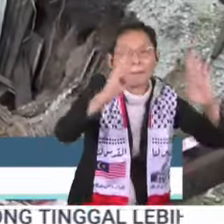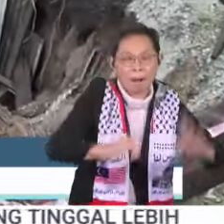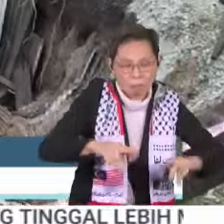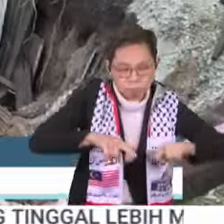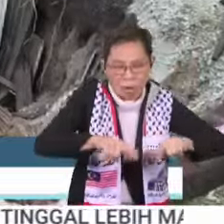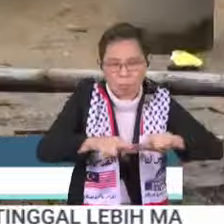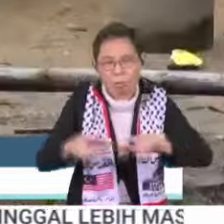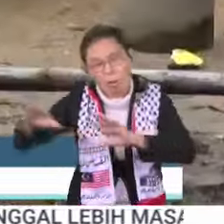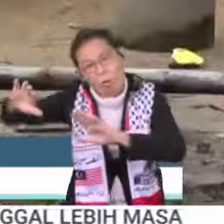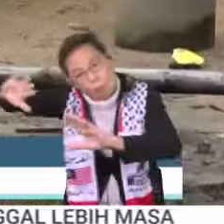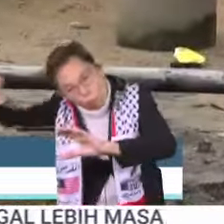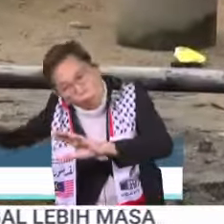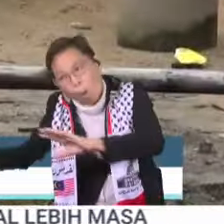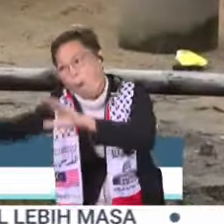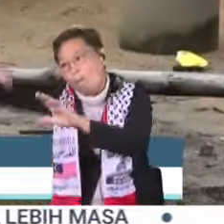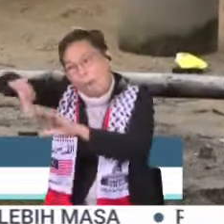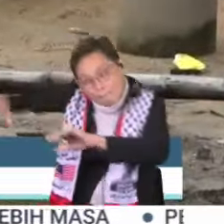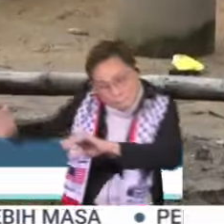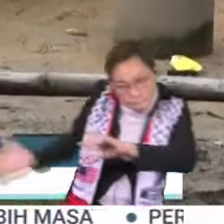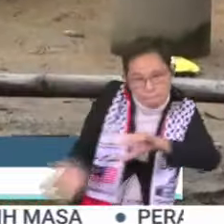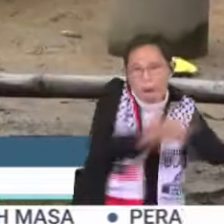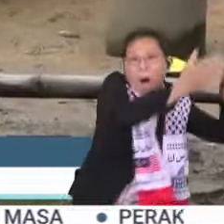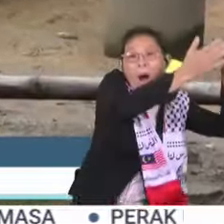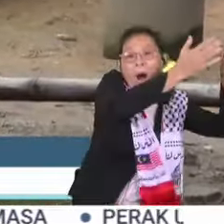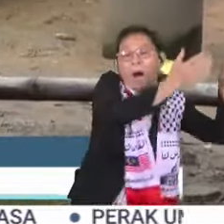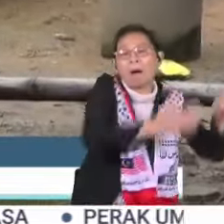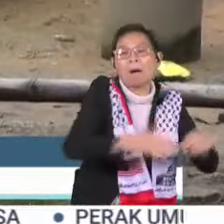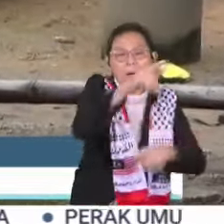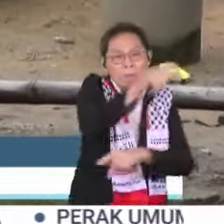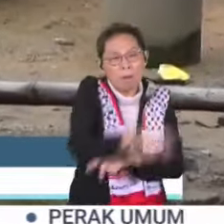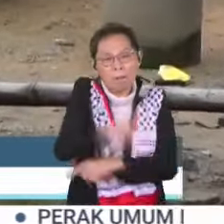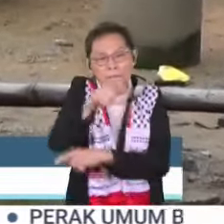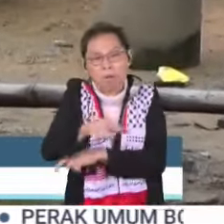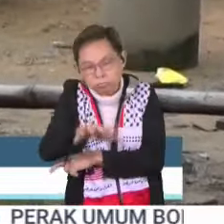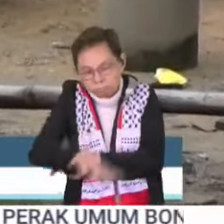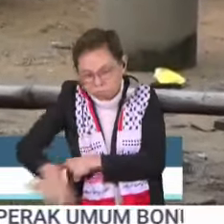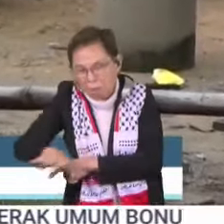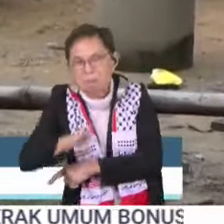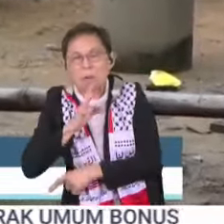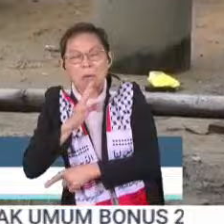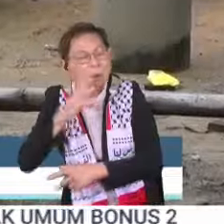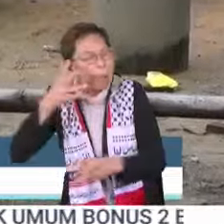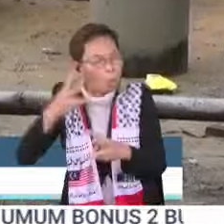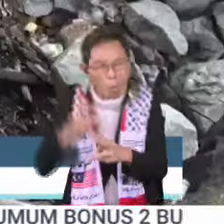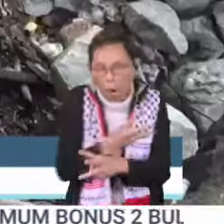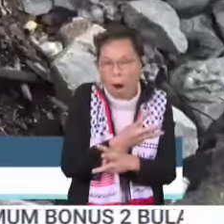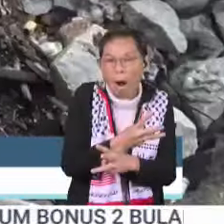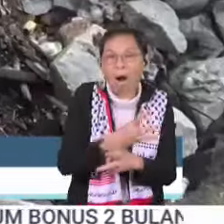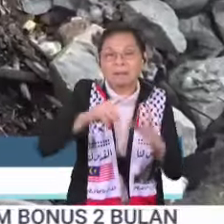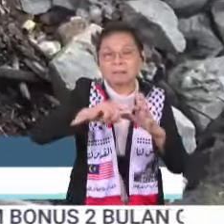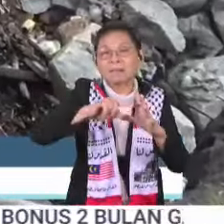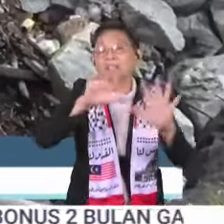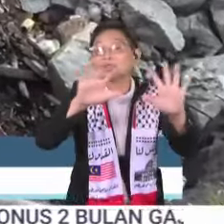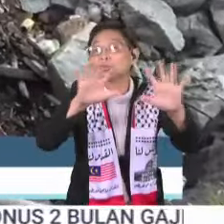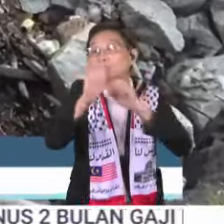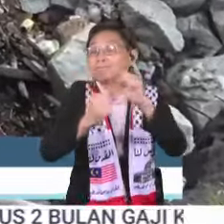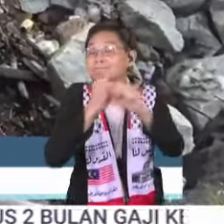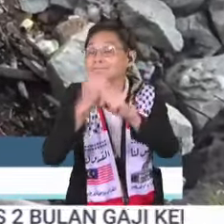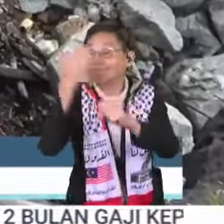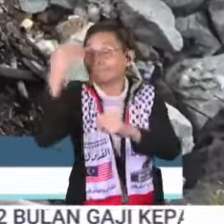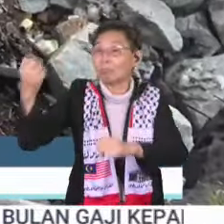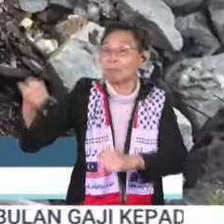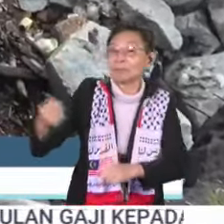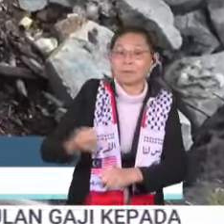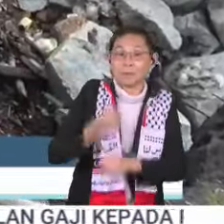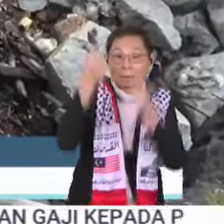kayu dihanyutkan ombak. Penduduk sekitar menyifatkan kejadian itu adalah yang terburuk sejak 10 tahun lalu.